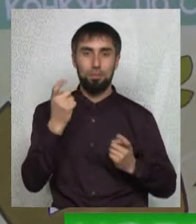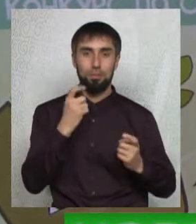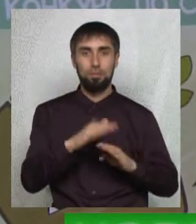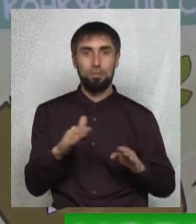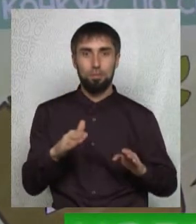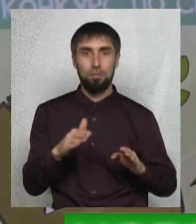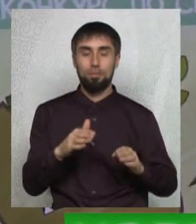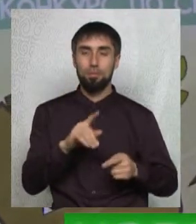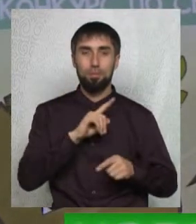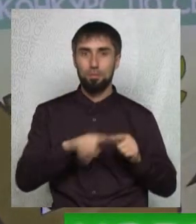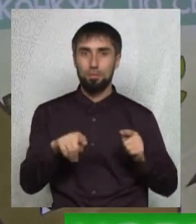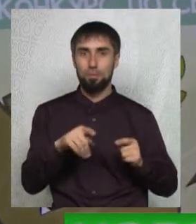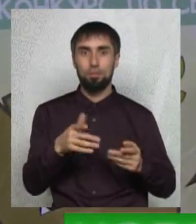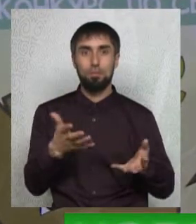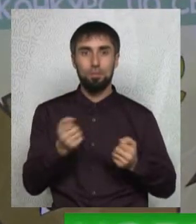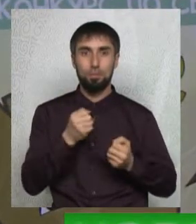дети быстро подхватили,